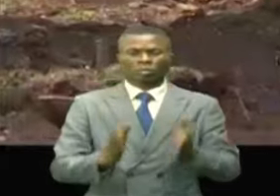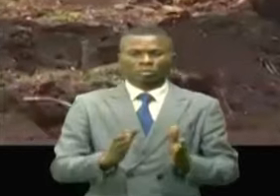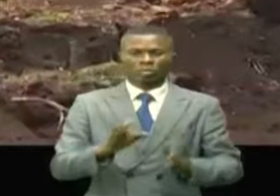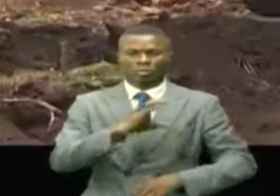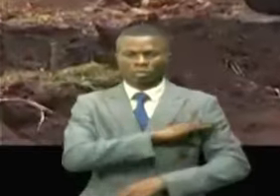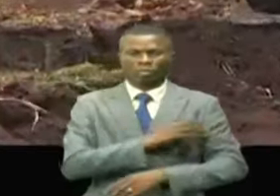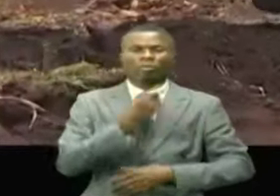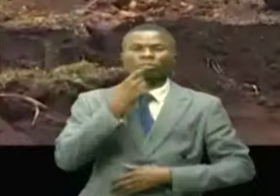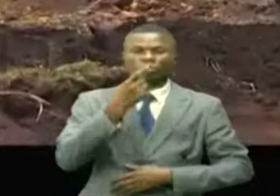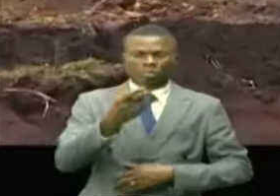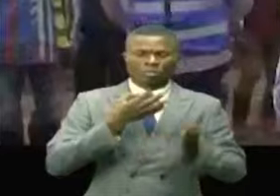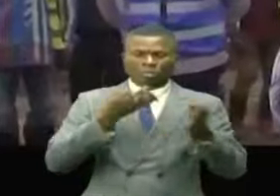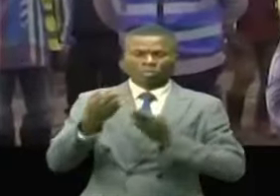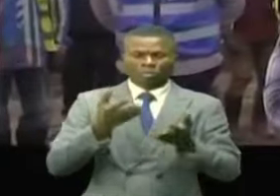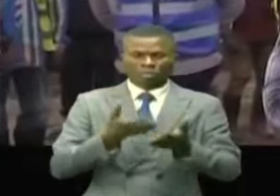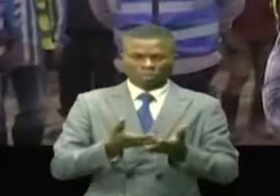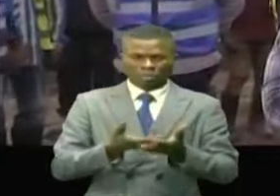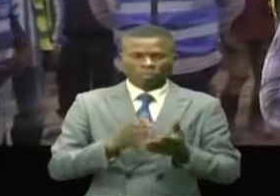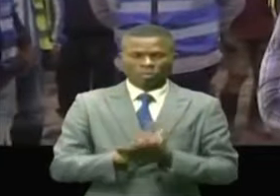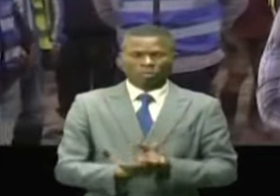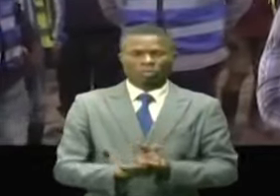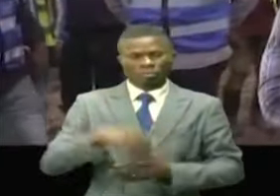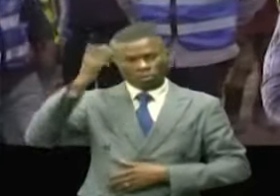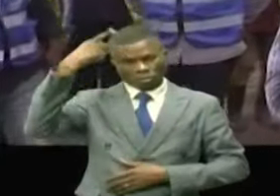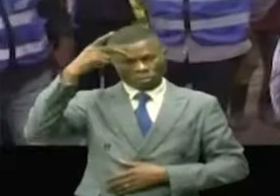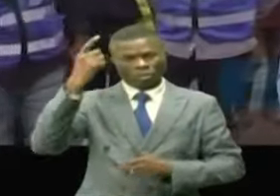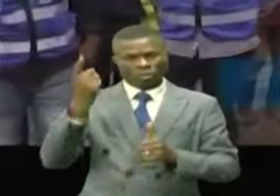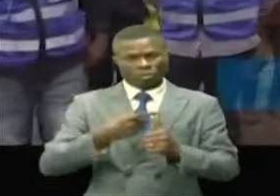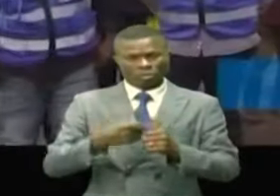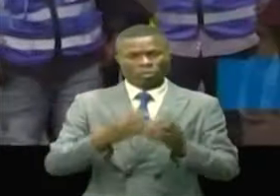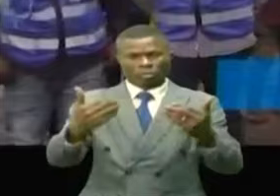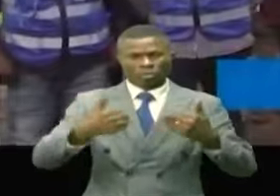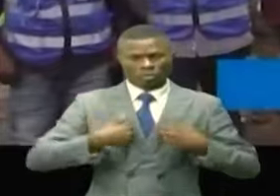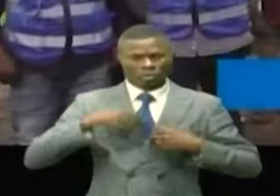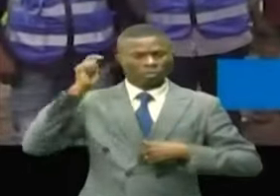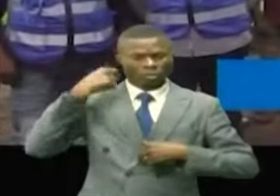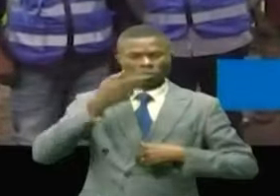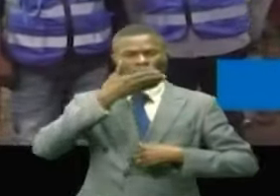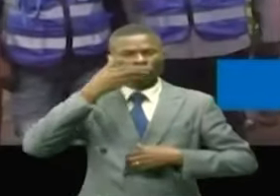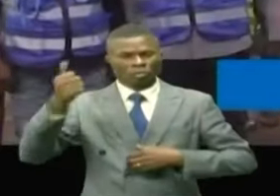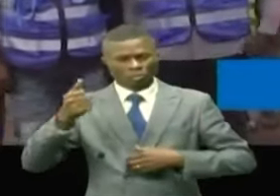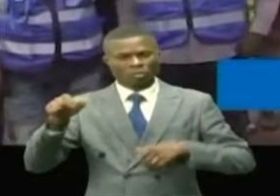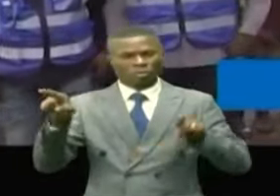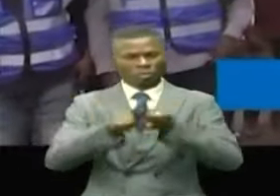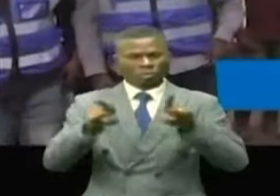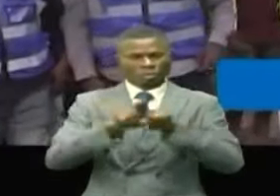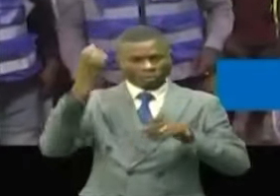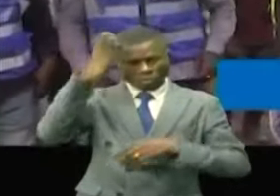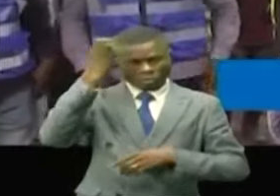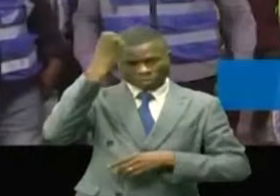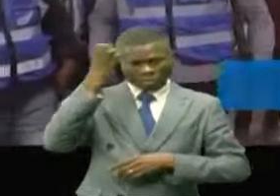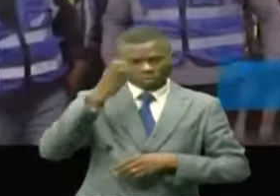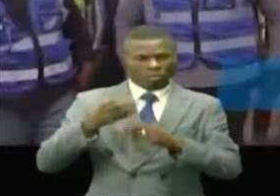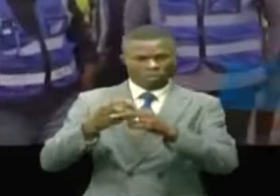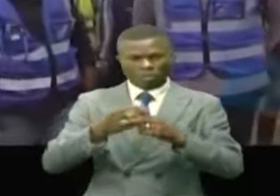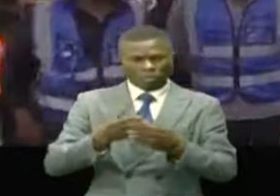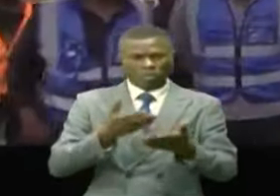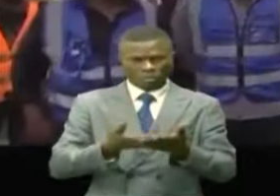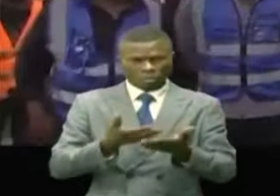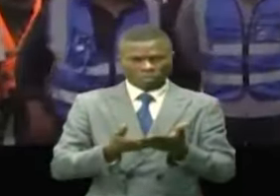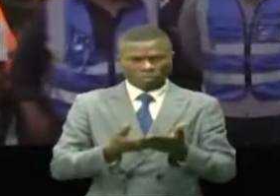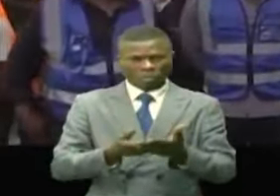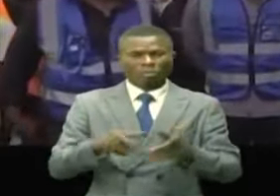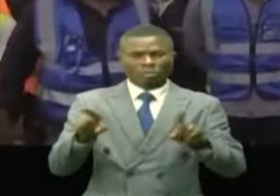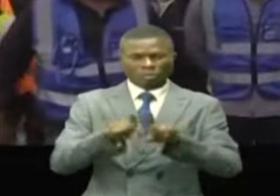qui a donné les détails la politique c'est d'avoir une prison moderne qui réponde aux normes sécuritaires et aussi